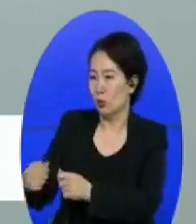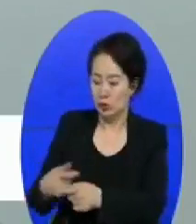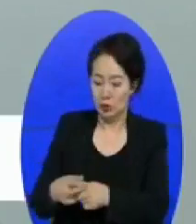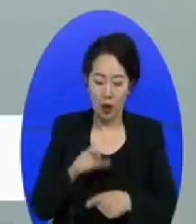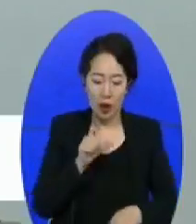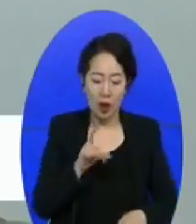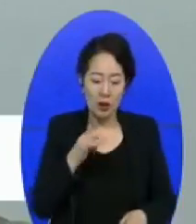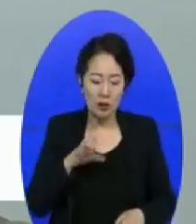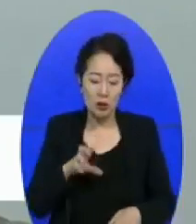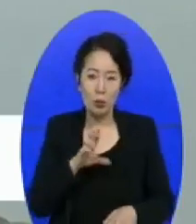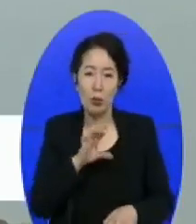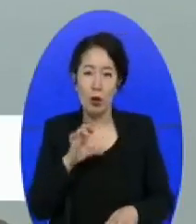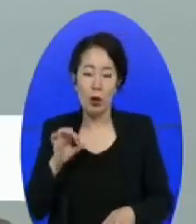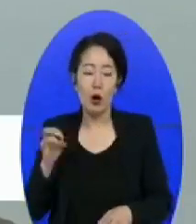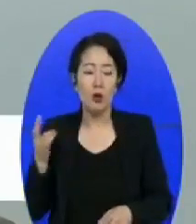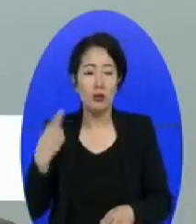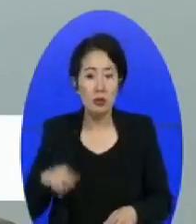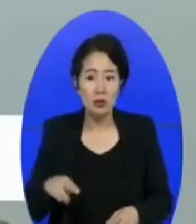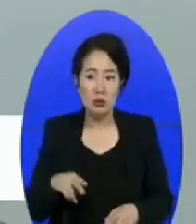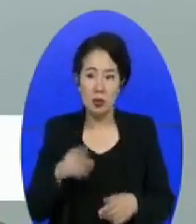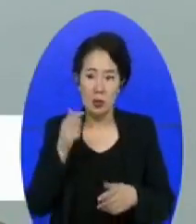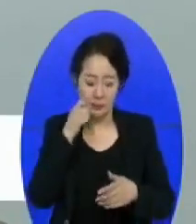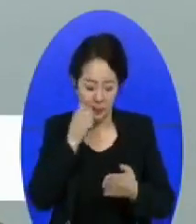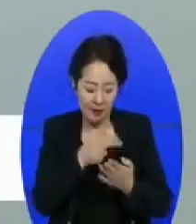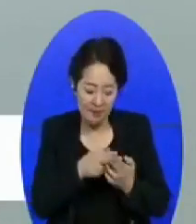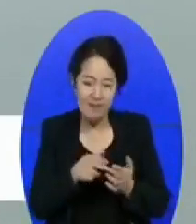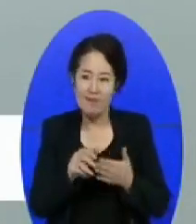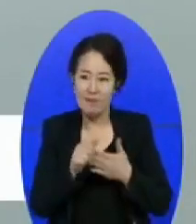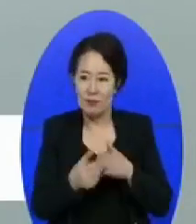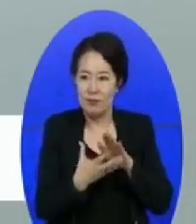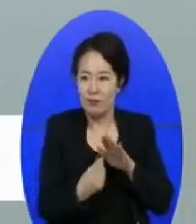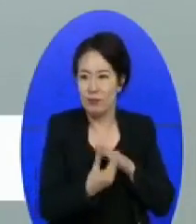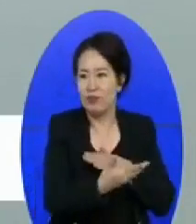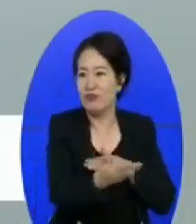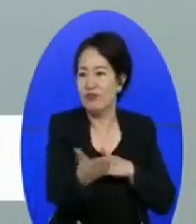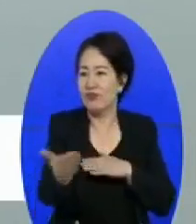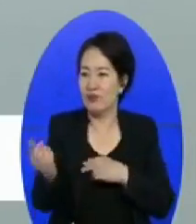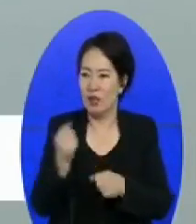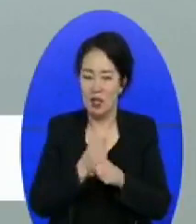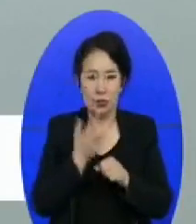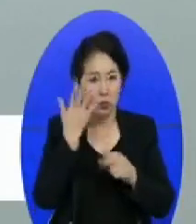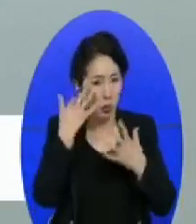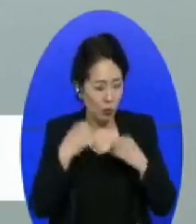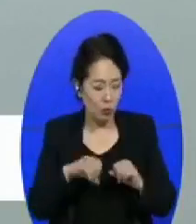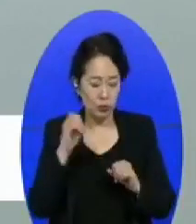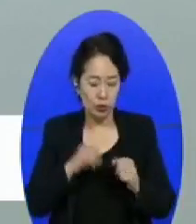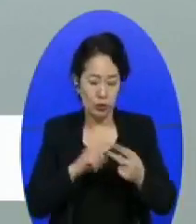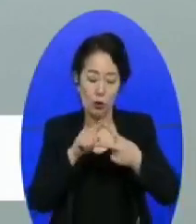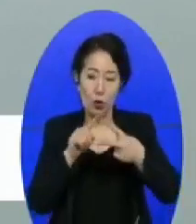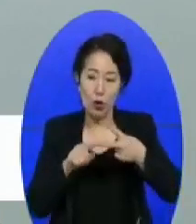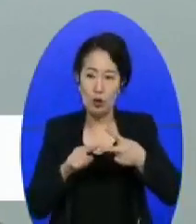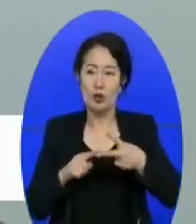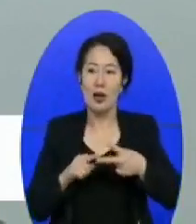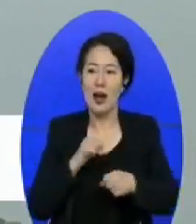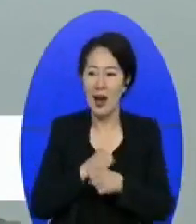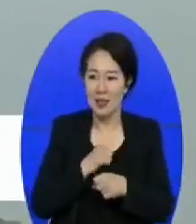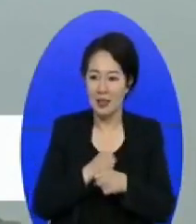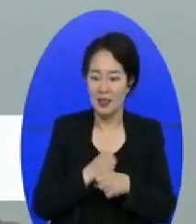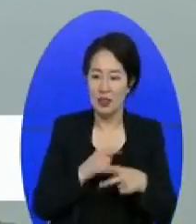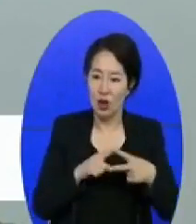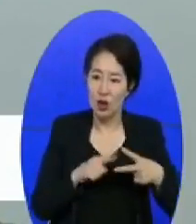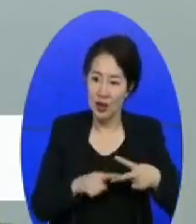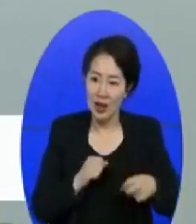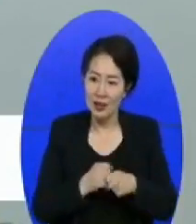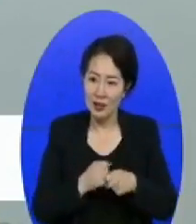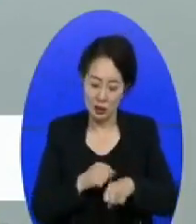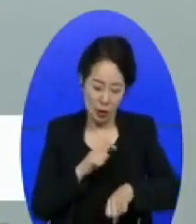бондыг бид биетээр нь хевлээд одоо хүмүүстэй хүргэж байна. Тарах ажлыг зохион байгуулах хэрэгтэй. Ийм хоёр ажил бол хугацааны